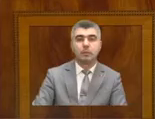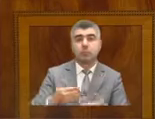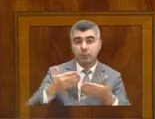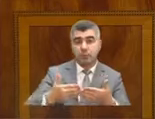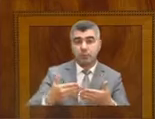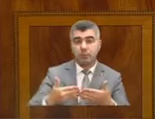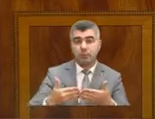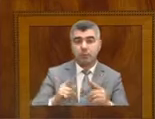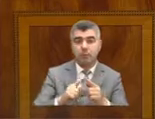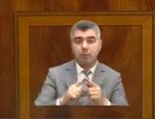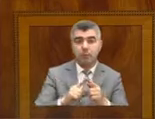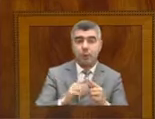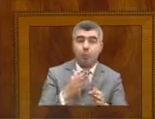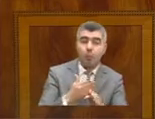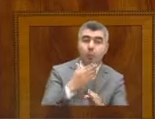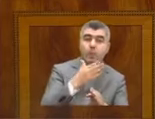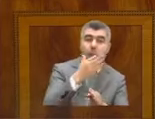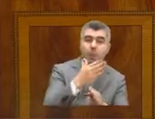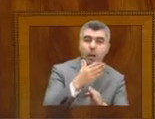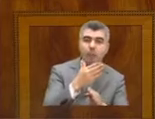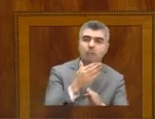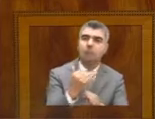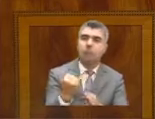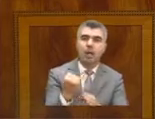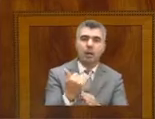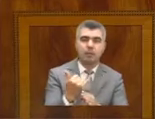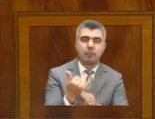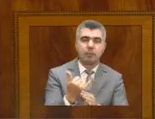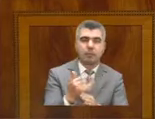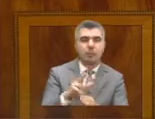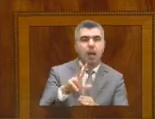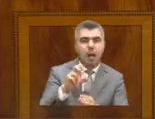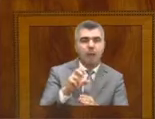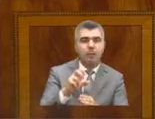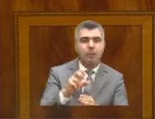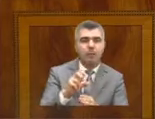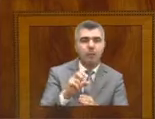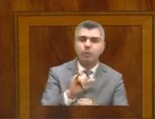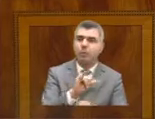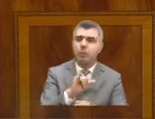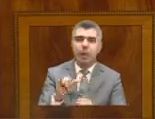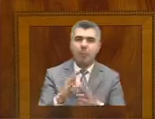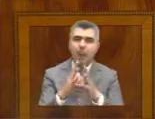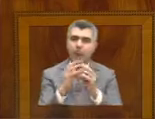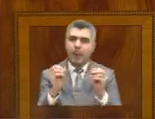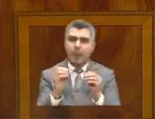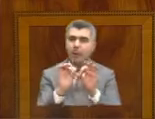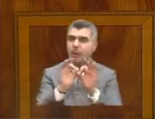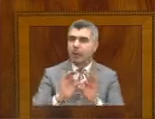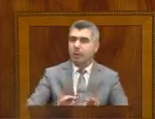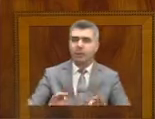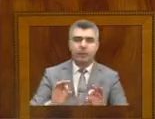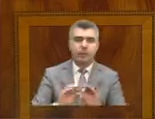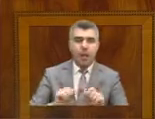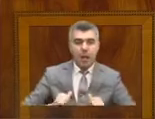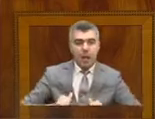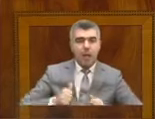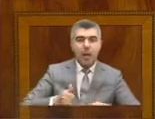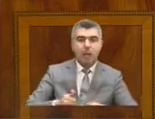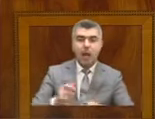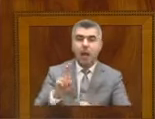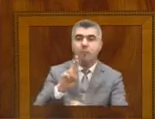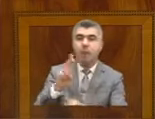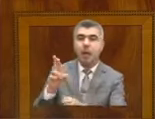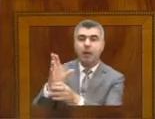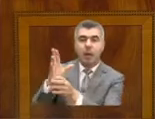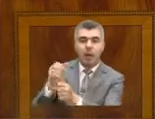يجعل سقف طموحنا عاليا وهو أمر ليس نابعا من فراغ وهذه الإرادة الملكية الصادقة من